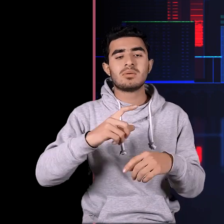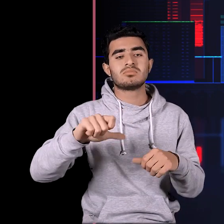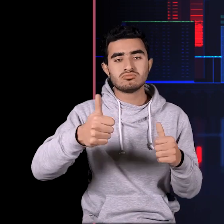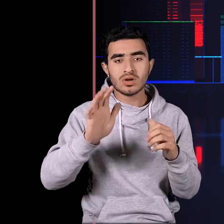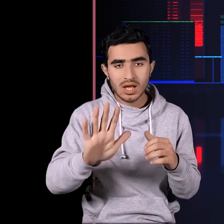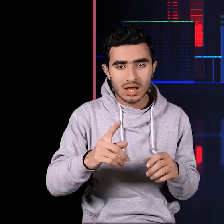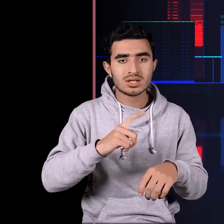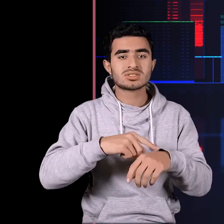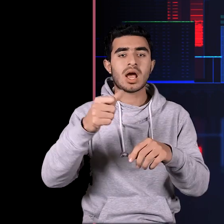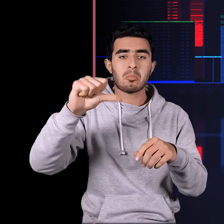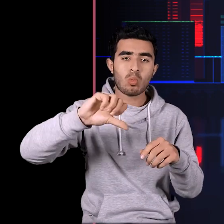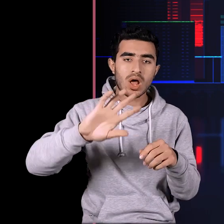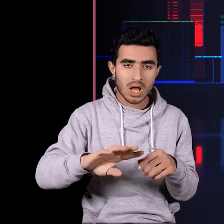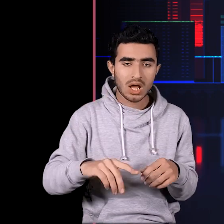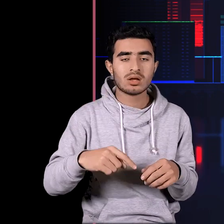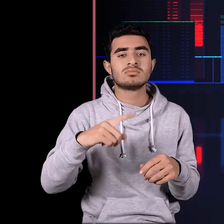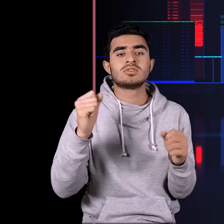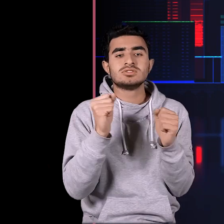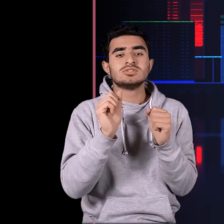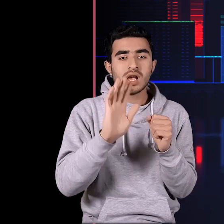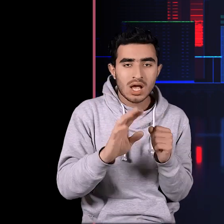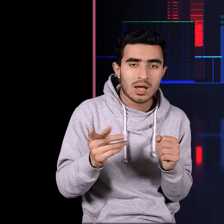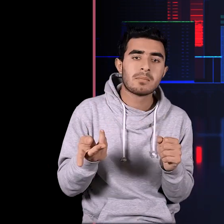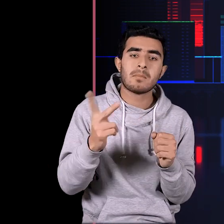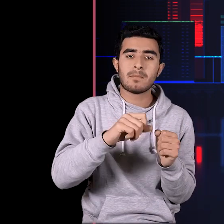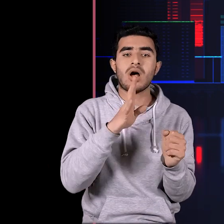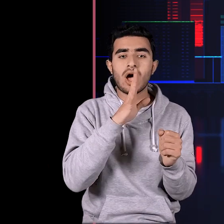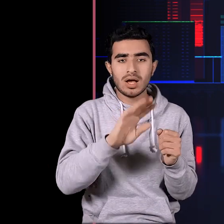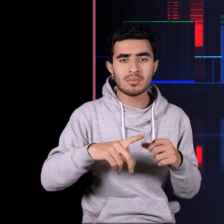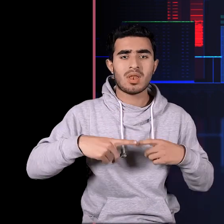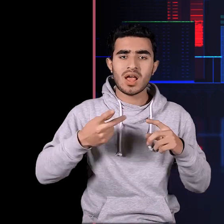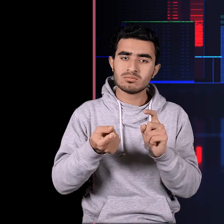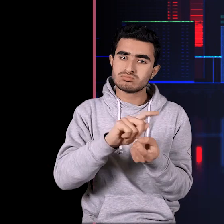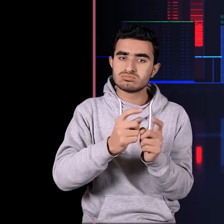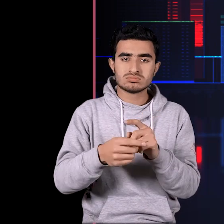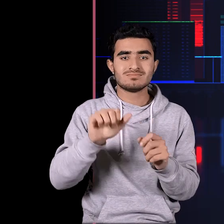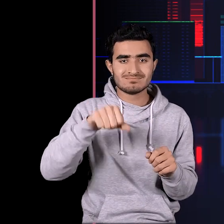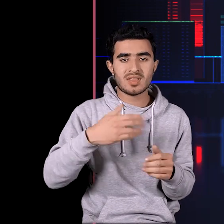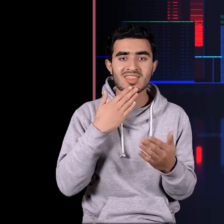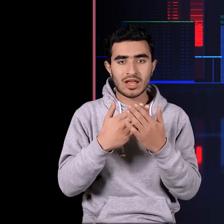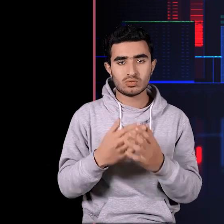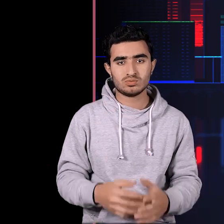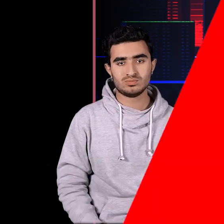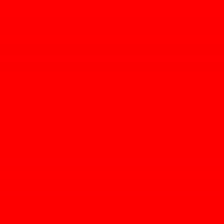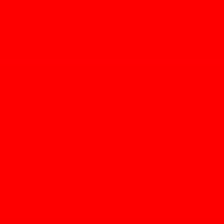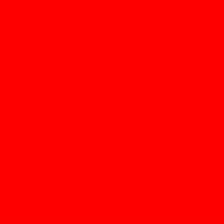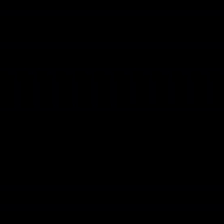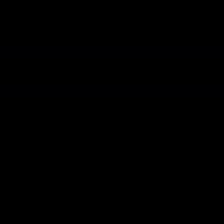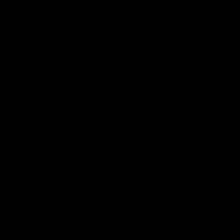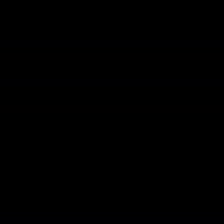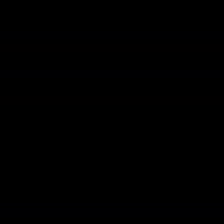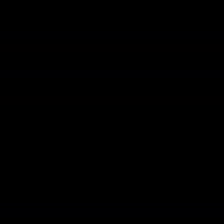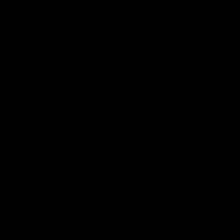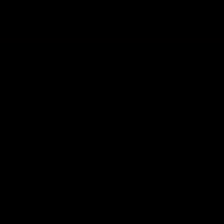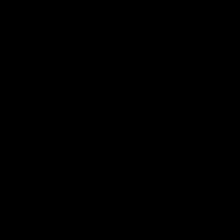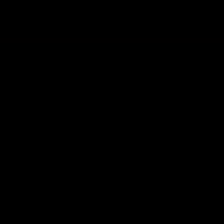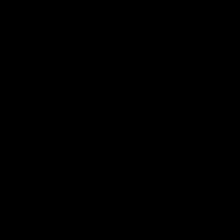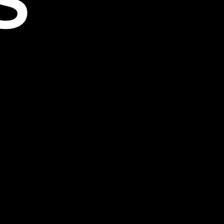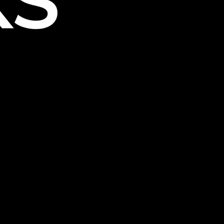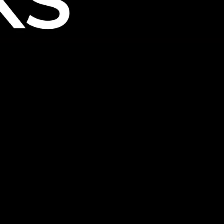ہے, کبھی برا ہے, کبھی سردی ہے, کبھی گرمی ہے, تو اسی طرح سے زندگی چلتی رہتی ہے. تھینک یو سو مچ.